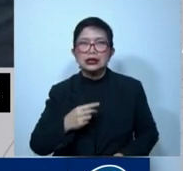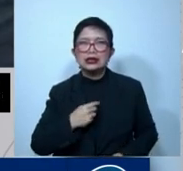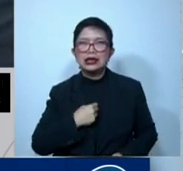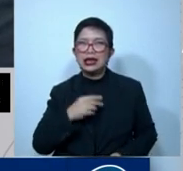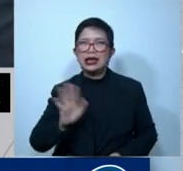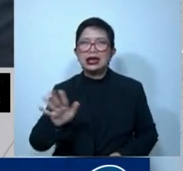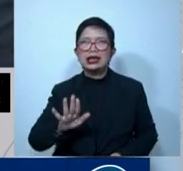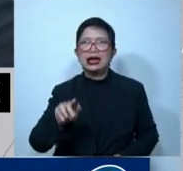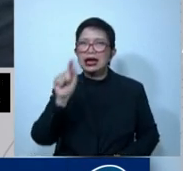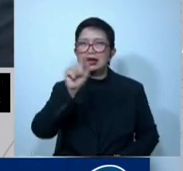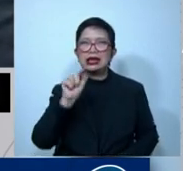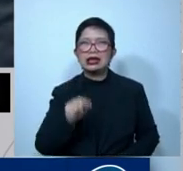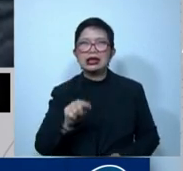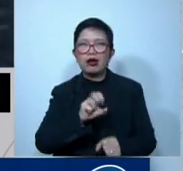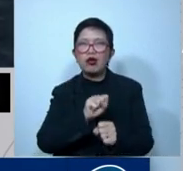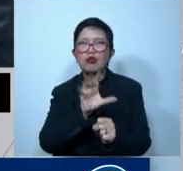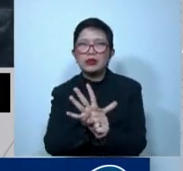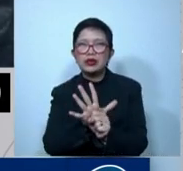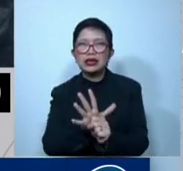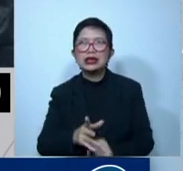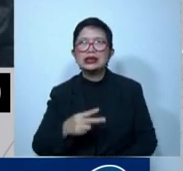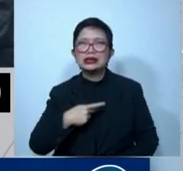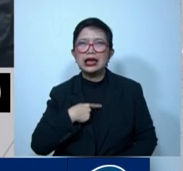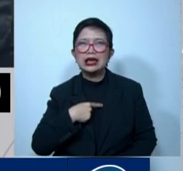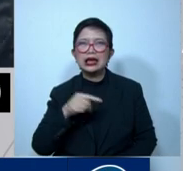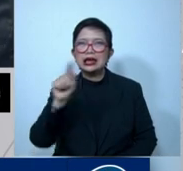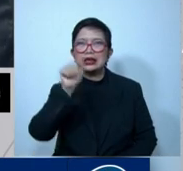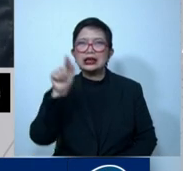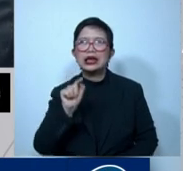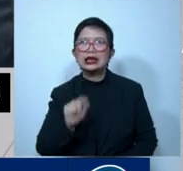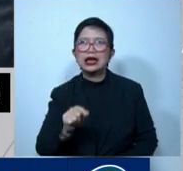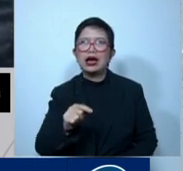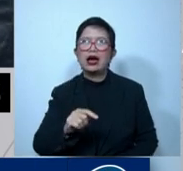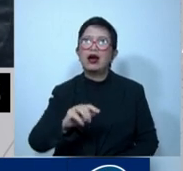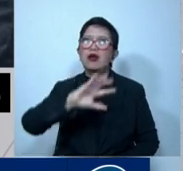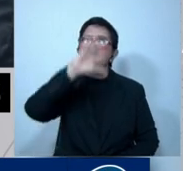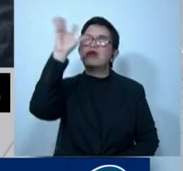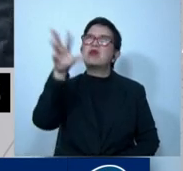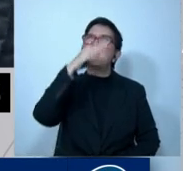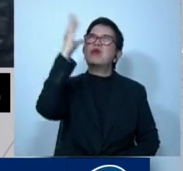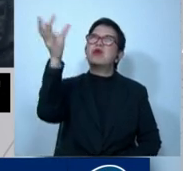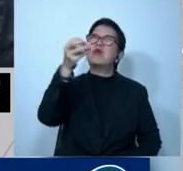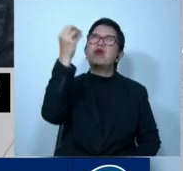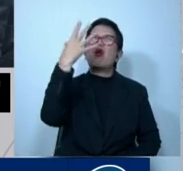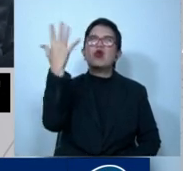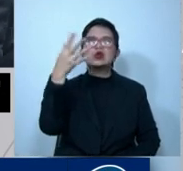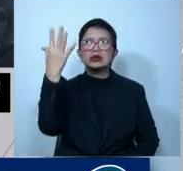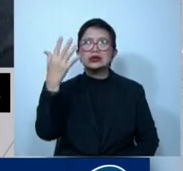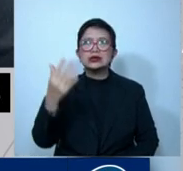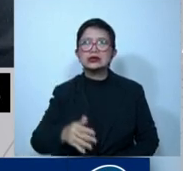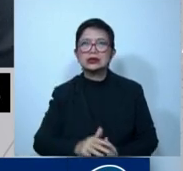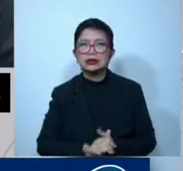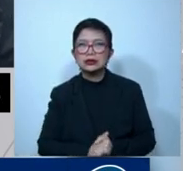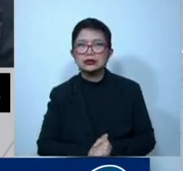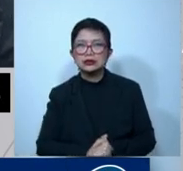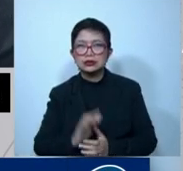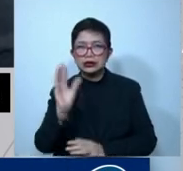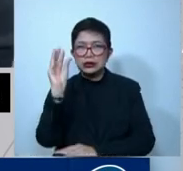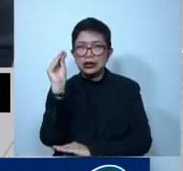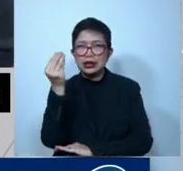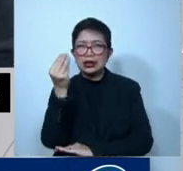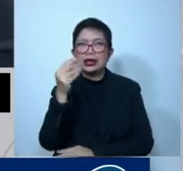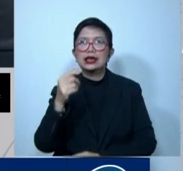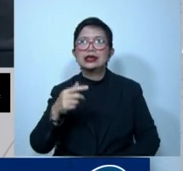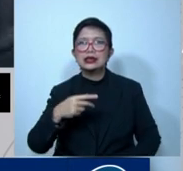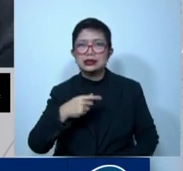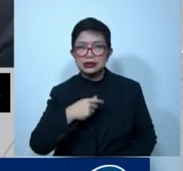boleh saya selesaikan dulu ya Jadi apa yang terjadi di Jakarta Kami memasang alat pemantau